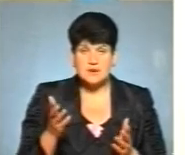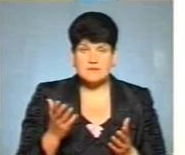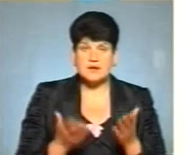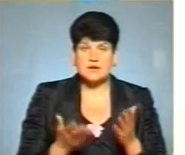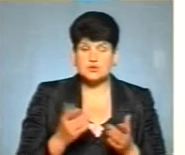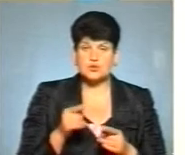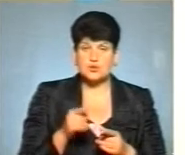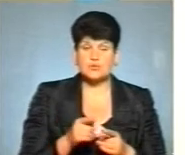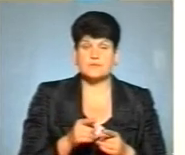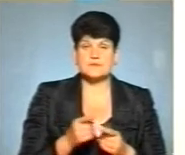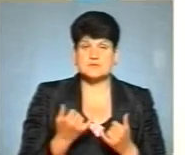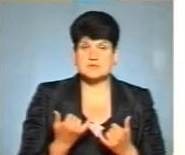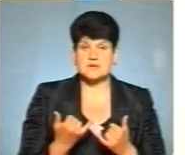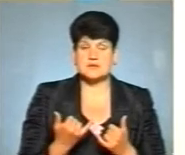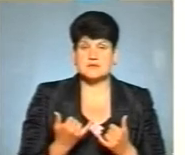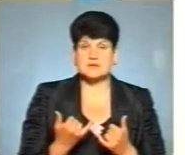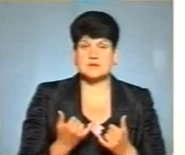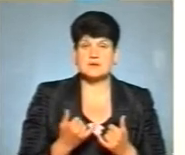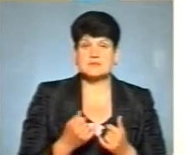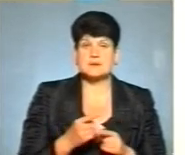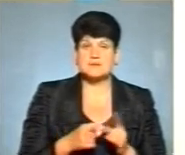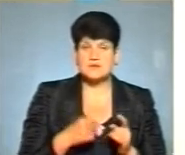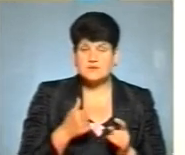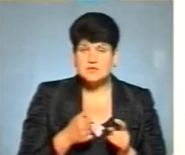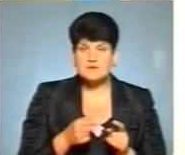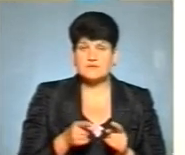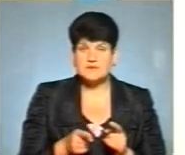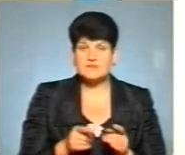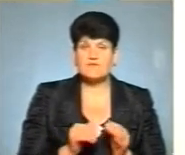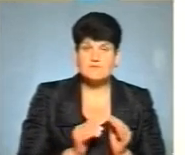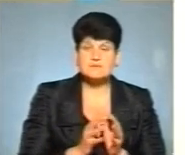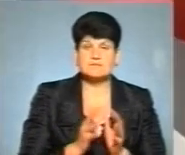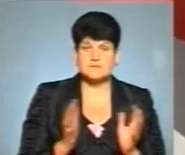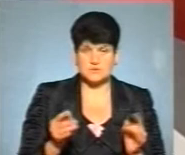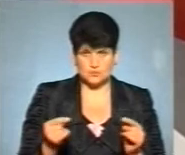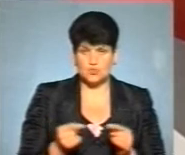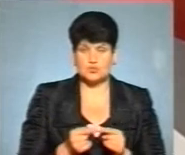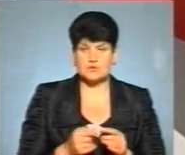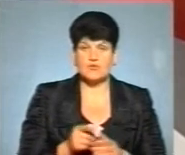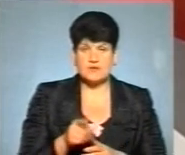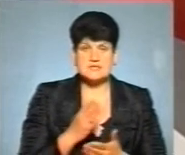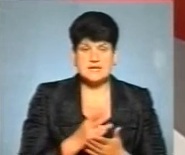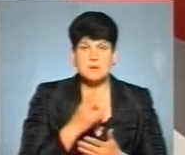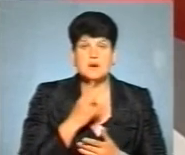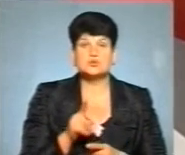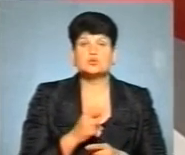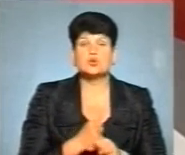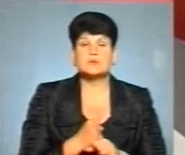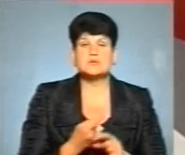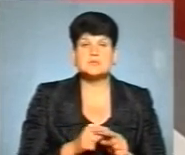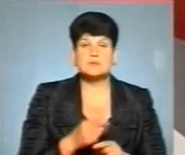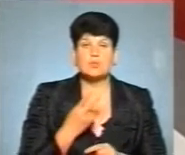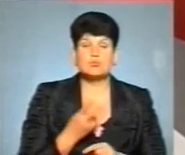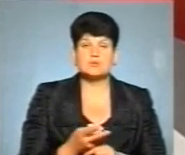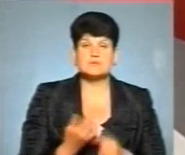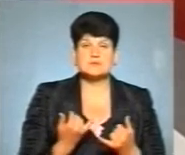якщо його змінити зараз за півріччя, ви побачите, що він значно, ну, він не значно, він виросте точно. Але у вас є бачення, що робити з цими показниками, в яких